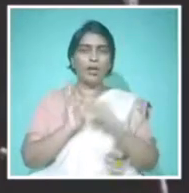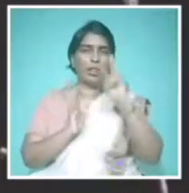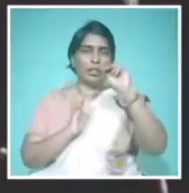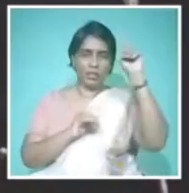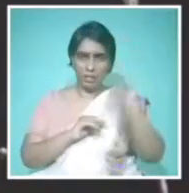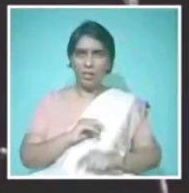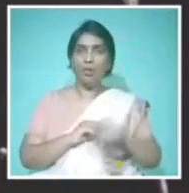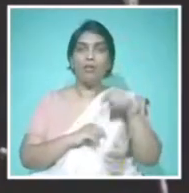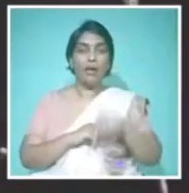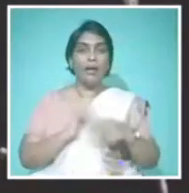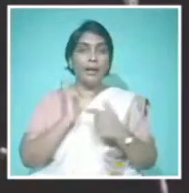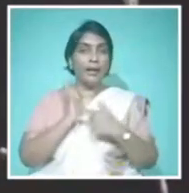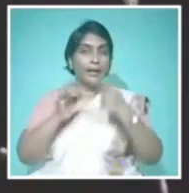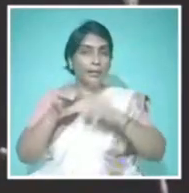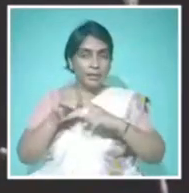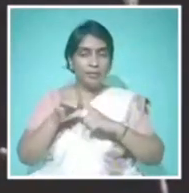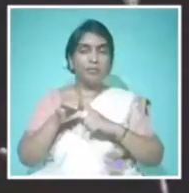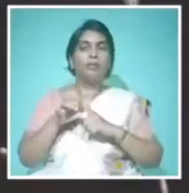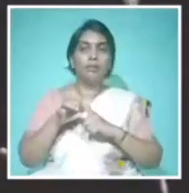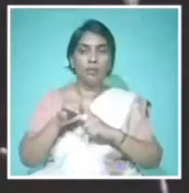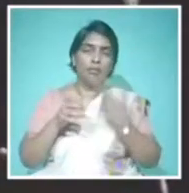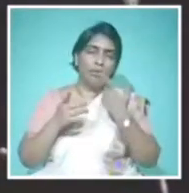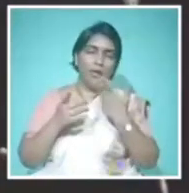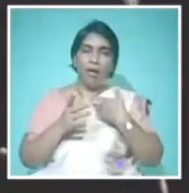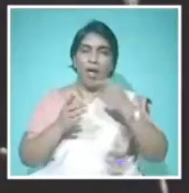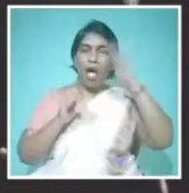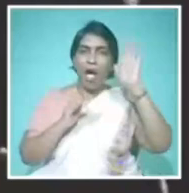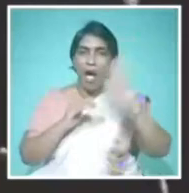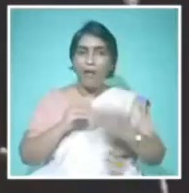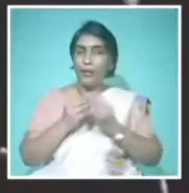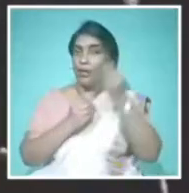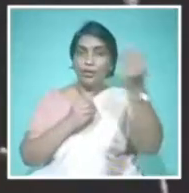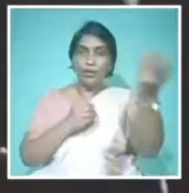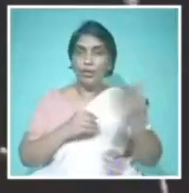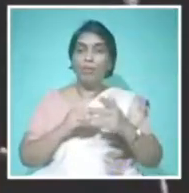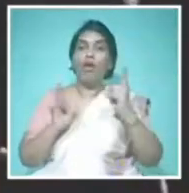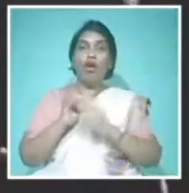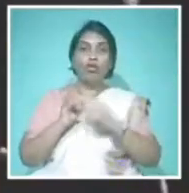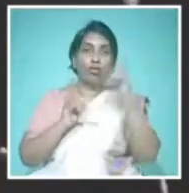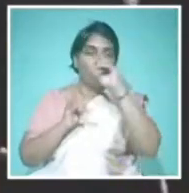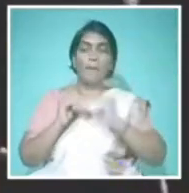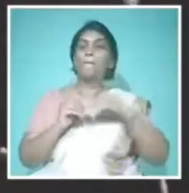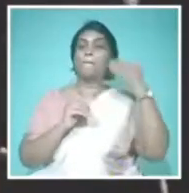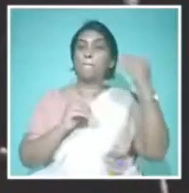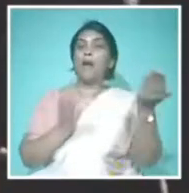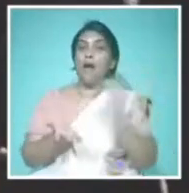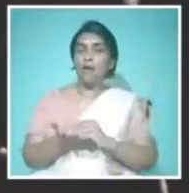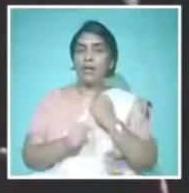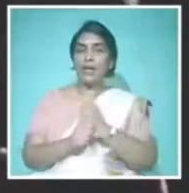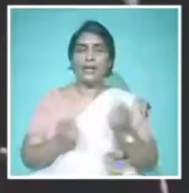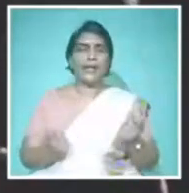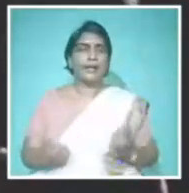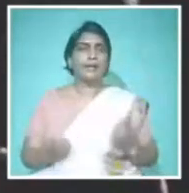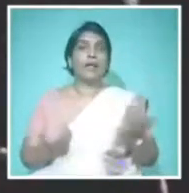30,000යි එතකොට මේ ටෙන්ඩරේ අවෝඩ් කරලා කවුරු හරි අඩු ලංසලාභයකට නොදුන්නාම ඔක්තෝබර් මාසෙන් පස්සේ ගෑසින්ගයක් එනවා